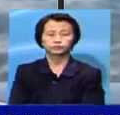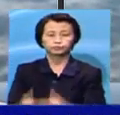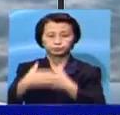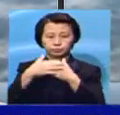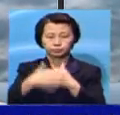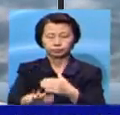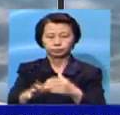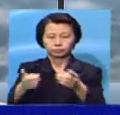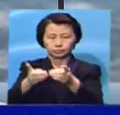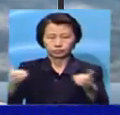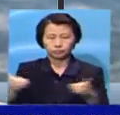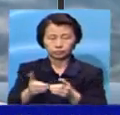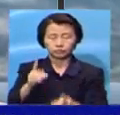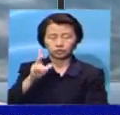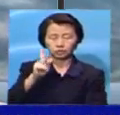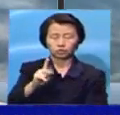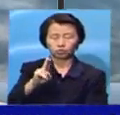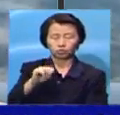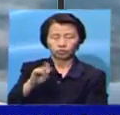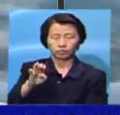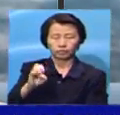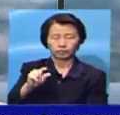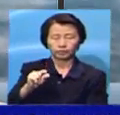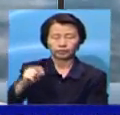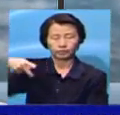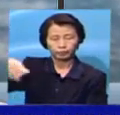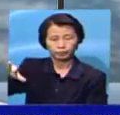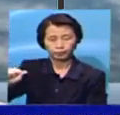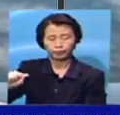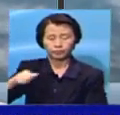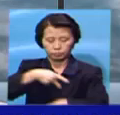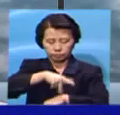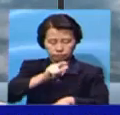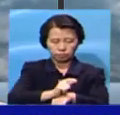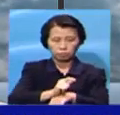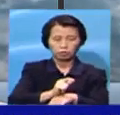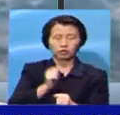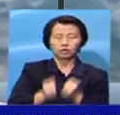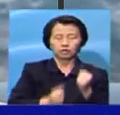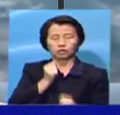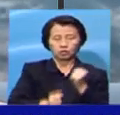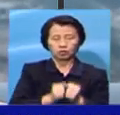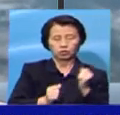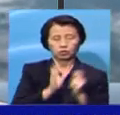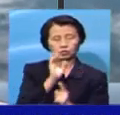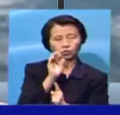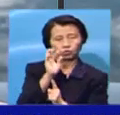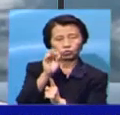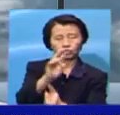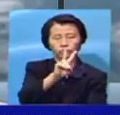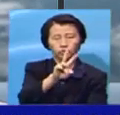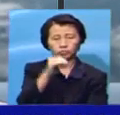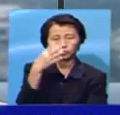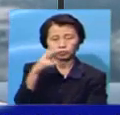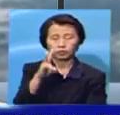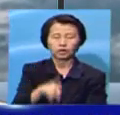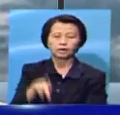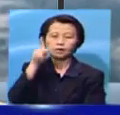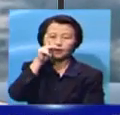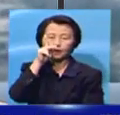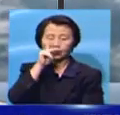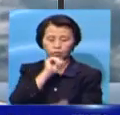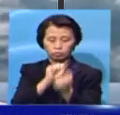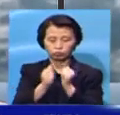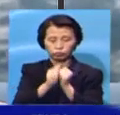selepas daerah Kubang Pasu Langkawi menjadi lokasi kedua bagi larian obor Kuala Lumpur 2017 peringkat Negeri Kedah Sempena